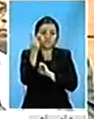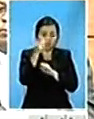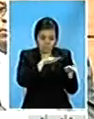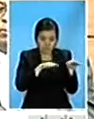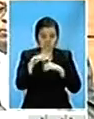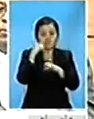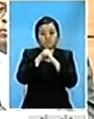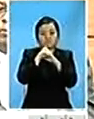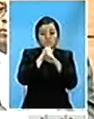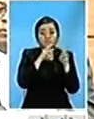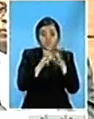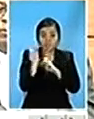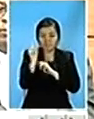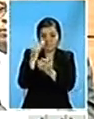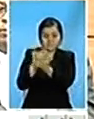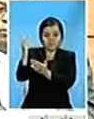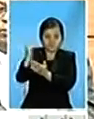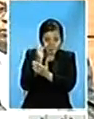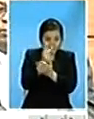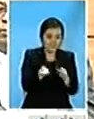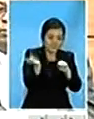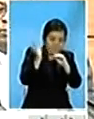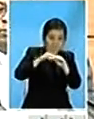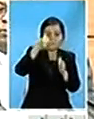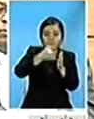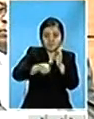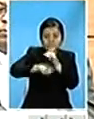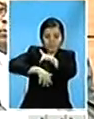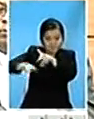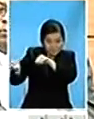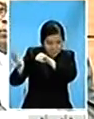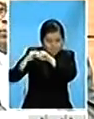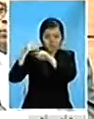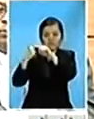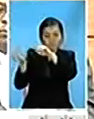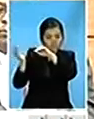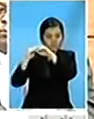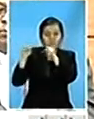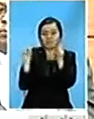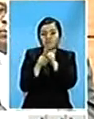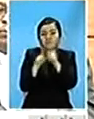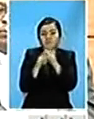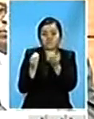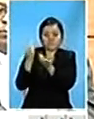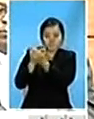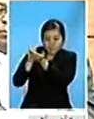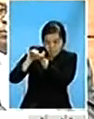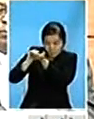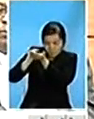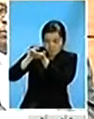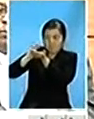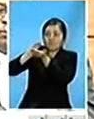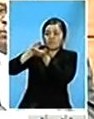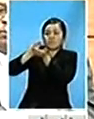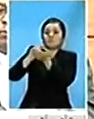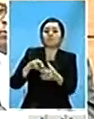กู้ก็กู้เพิ่มขึ้นจัดเก็บภาษีจากพี่น้องประชาชนก็จัดเก็บเพิ่มขึ้นเพราะฉะนั้นในส่วนตรงนี้เนี่ยใน